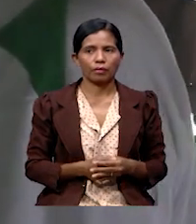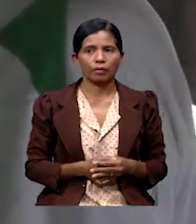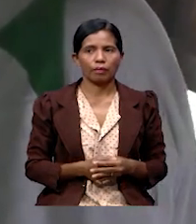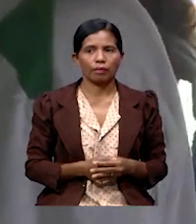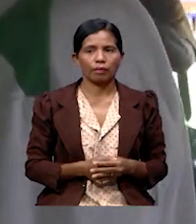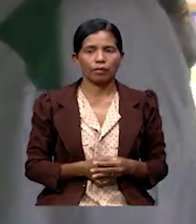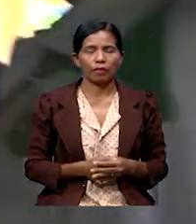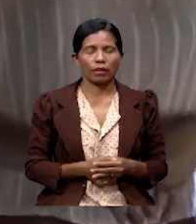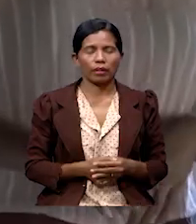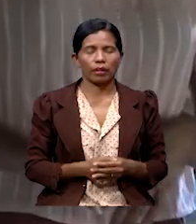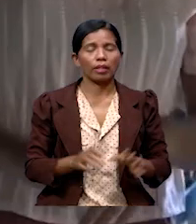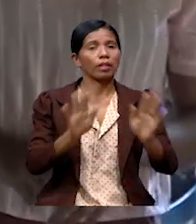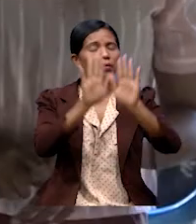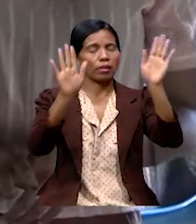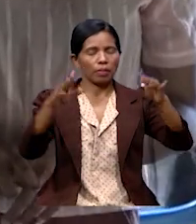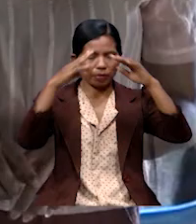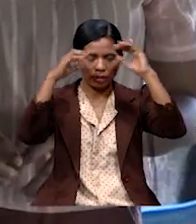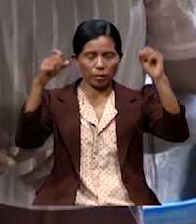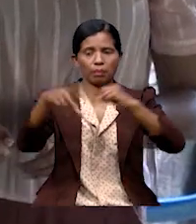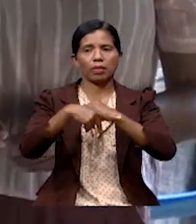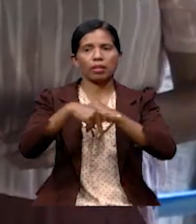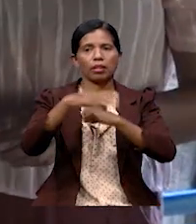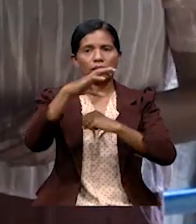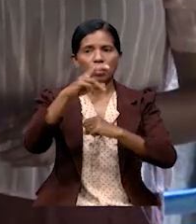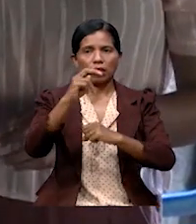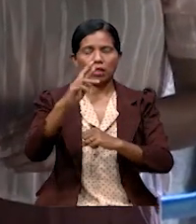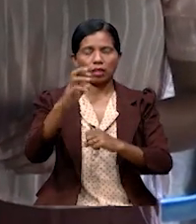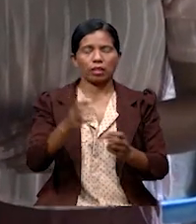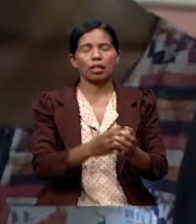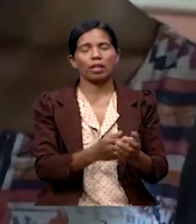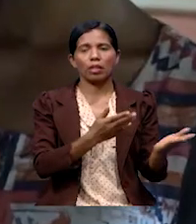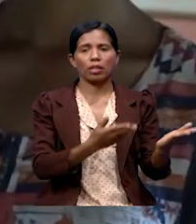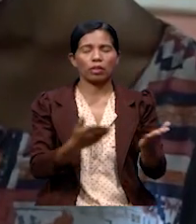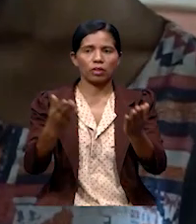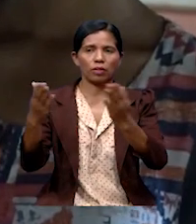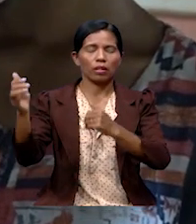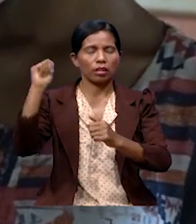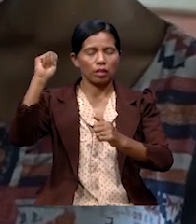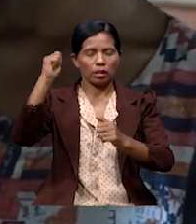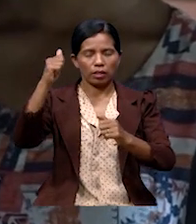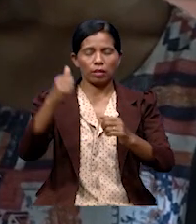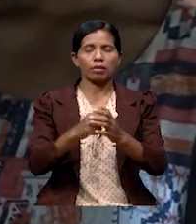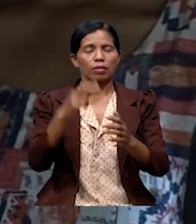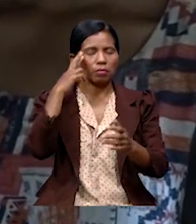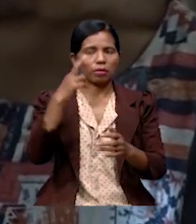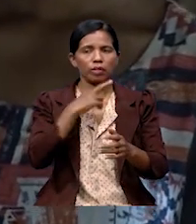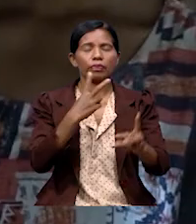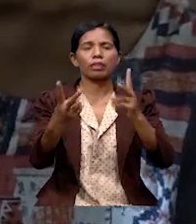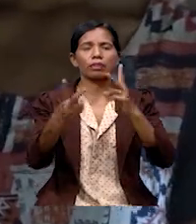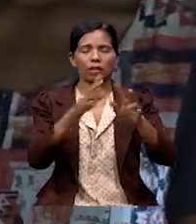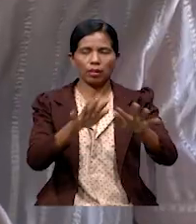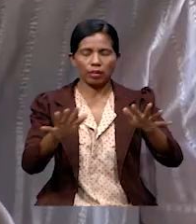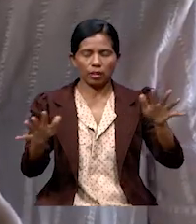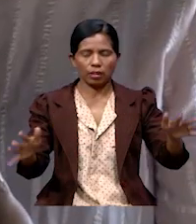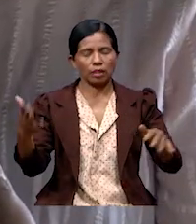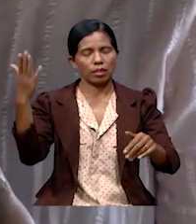Ia domingo ne presidente partido CNRT Kairala Sanana Gusmão lori candidato presidente Republika Zera Mozorta visita Balabarik Sira iha